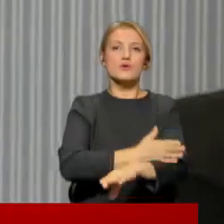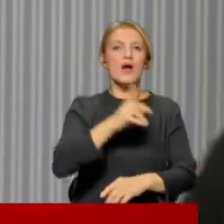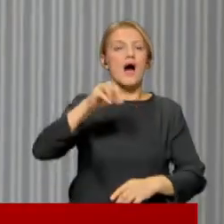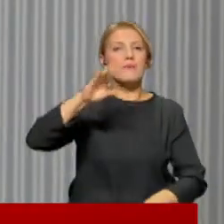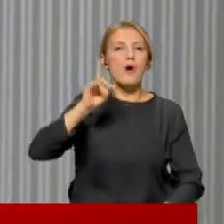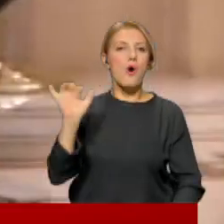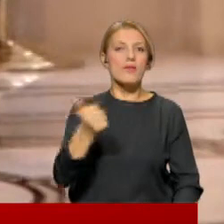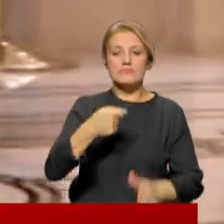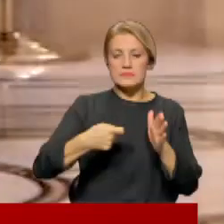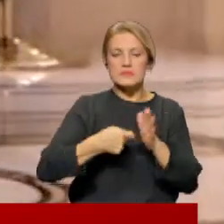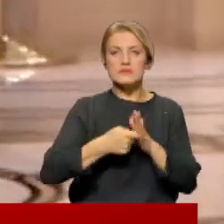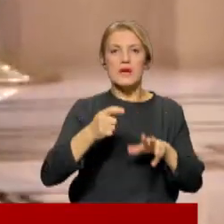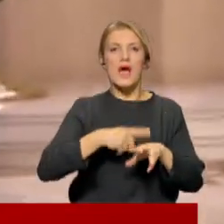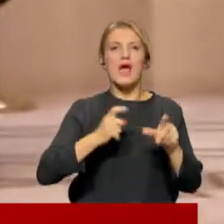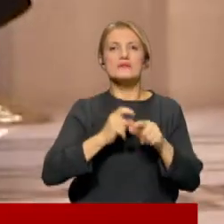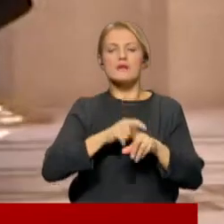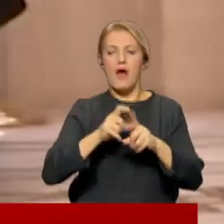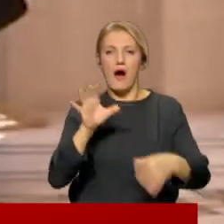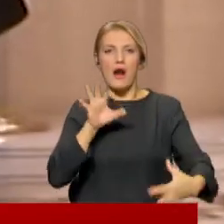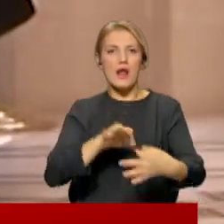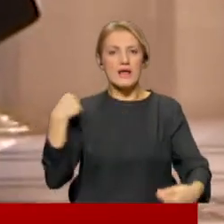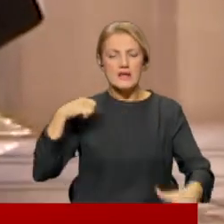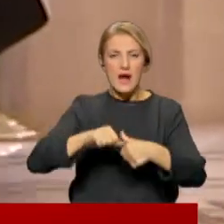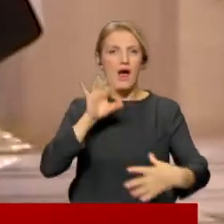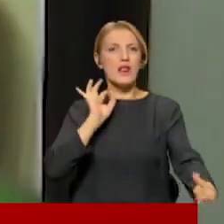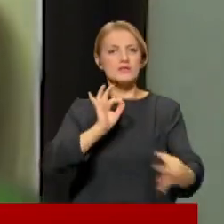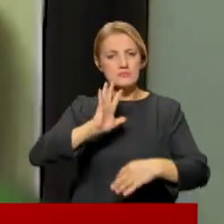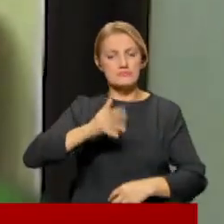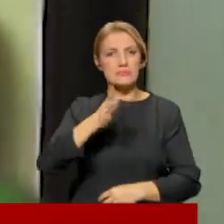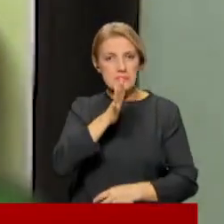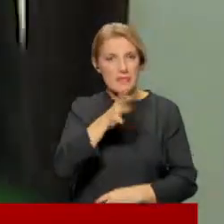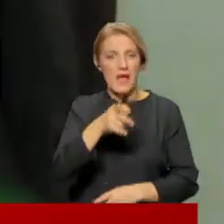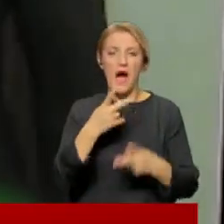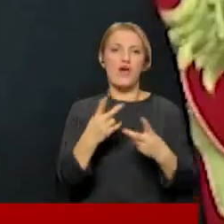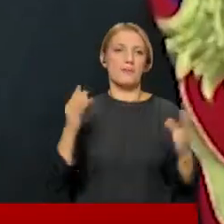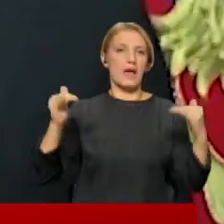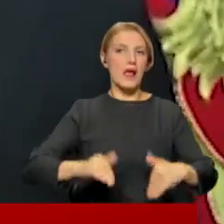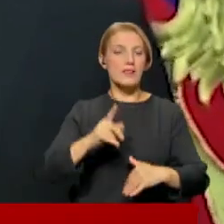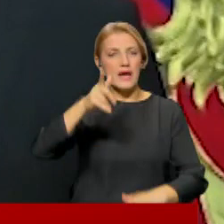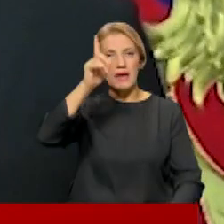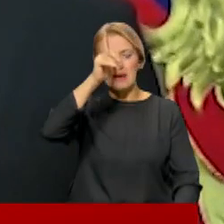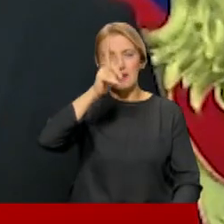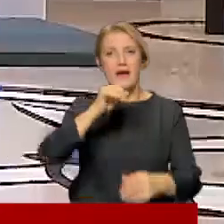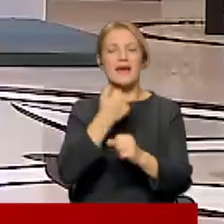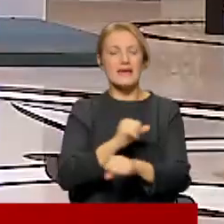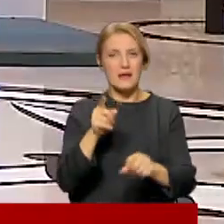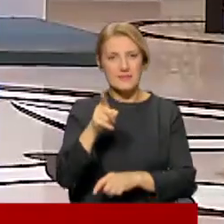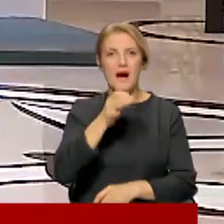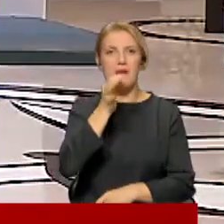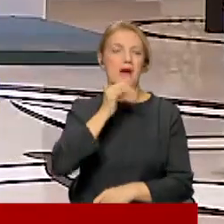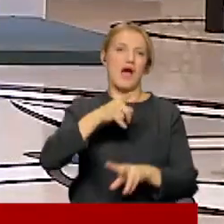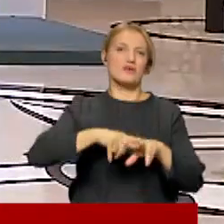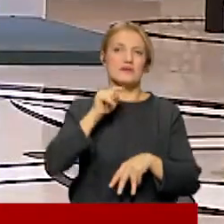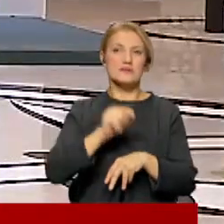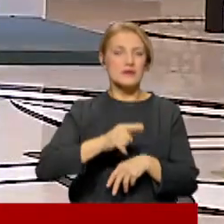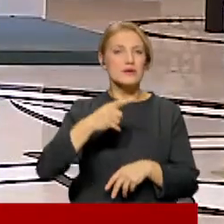Parti'nin önemli isimlerinden Esad rejimiyle yeniden temas kurulabileceğini ilişkin açıklamalar gelmişti İran Haber Ajansı da Rus